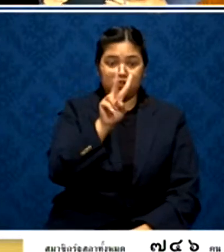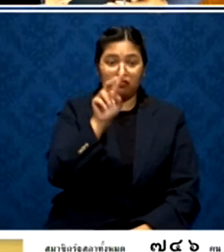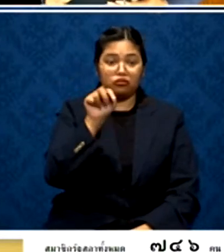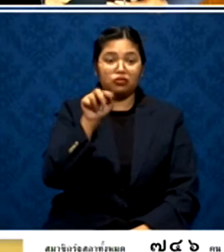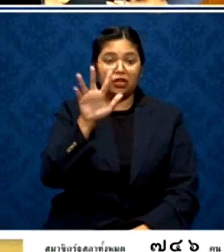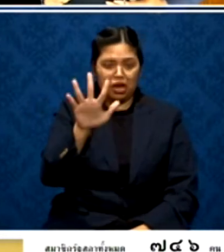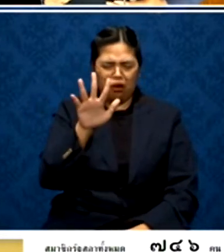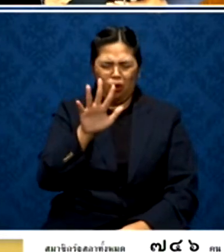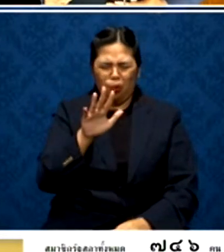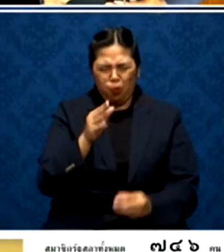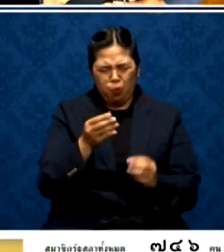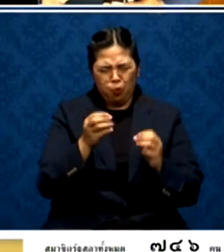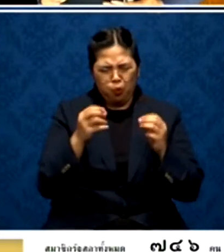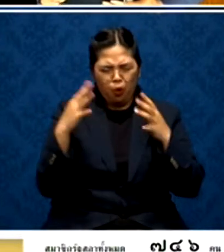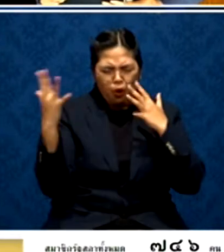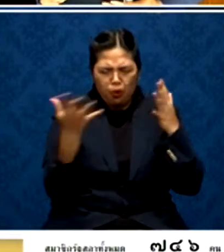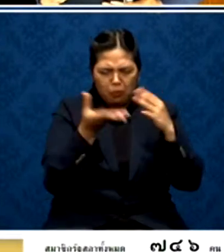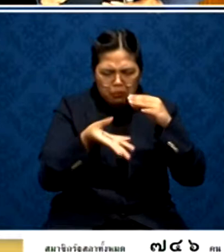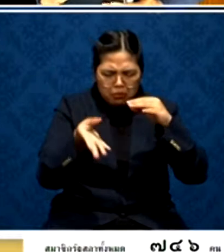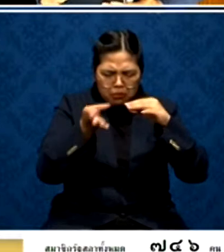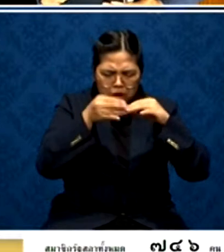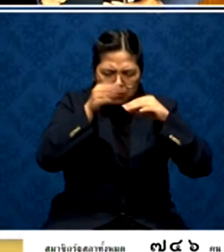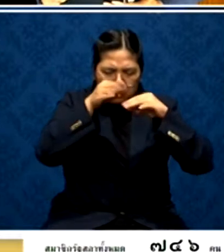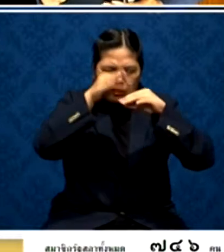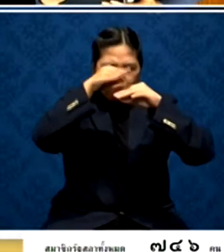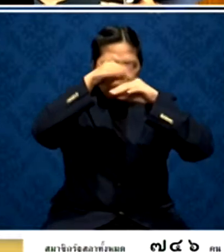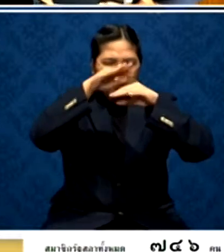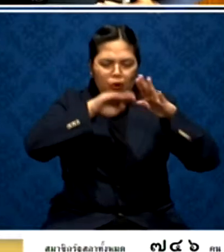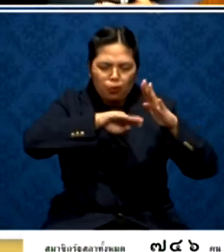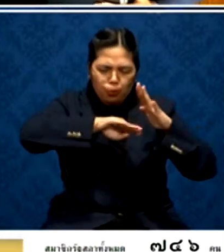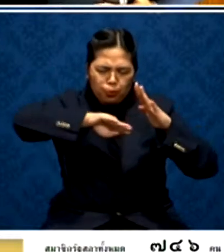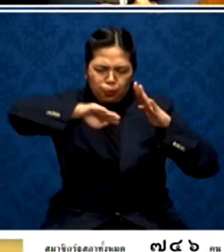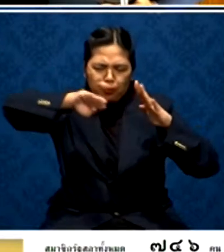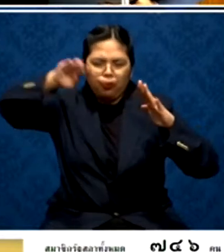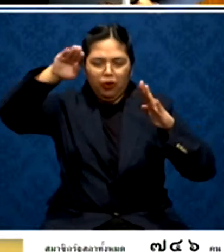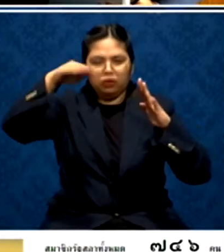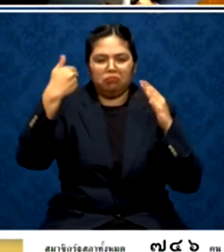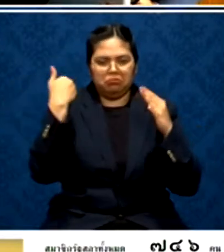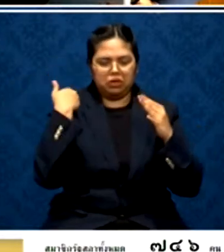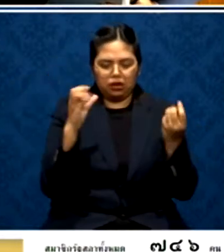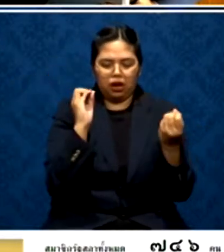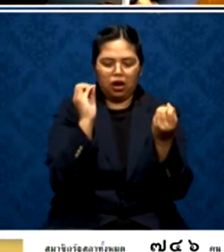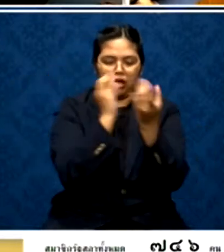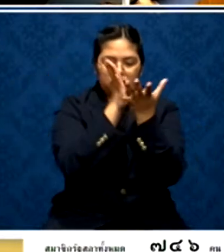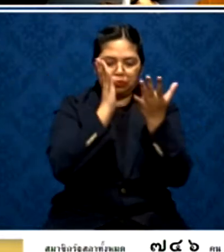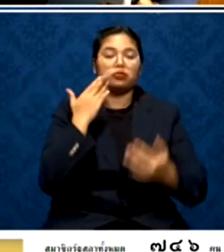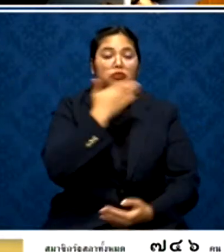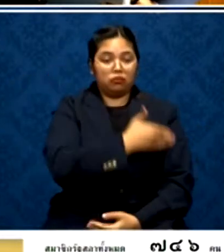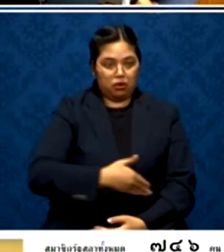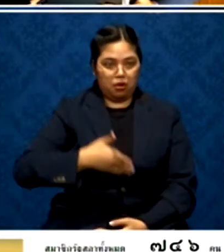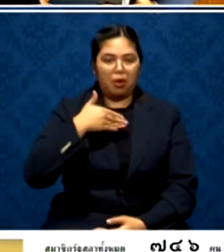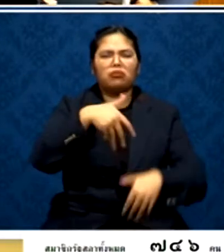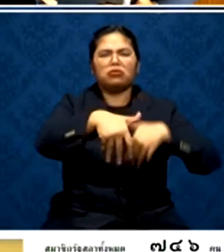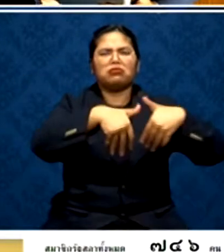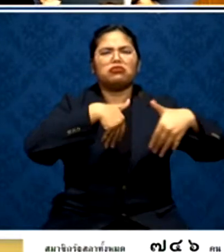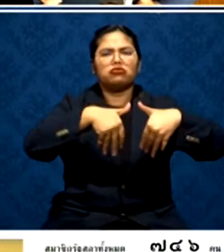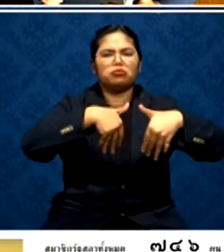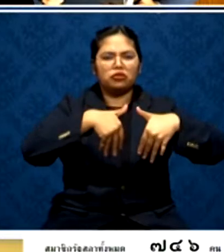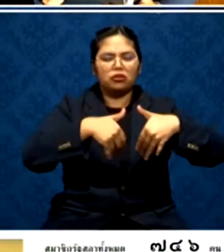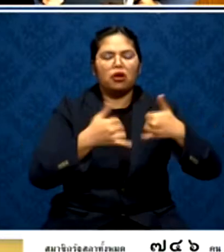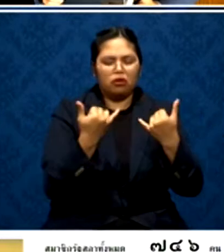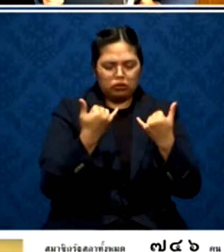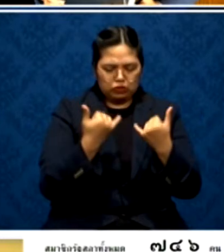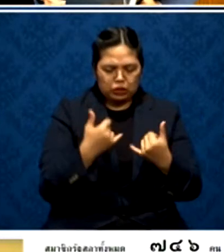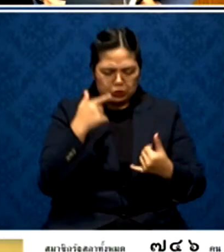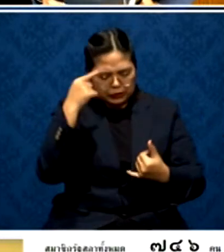รุนแรงขึ้นทุกปีและส่งผลต่อระบบสุขภาพของประชาชนทุกคนด้วยการสร้างแรงจูงใ